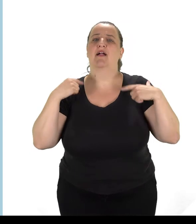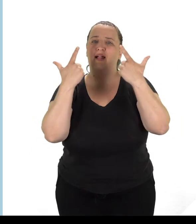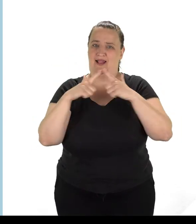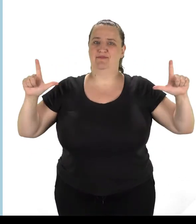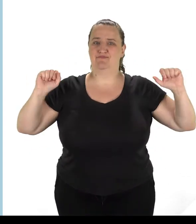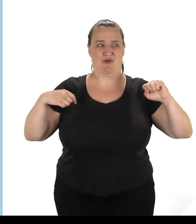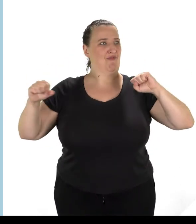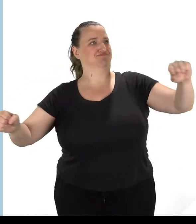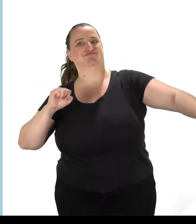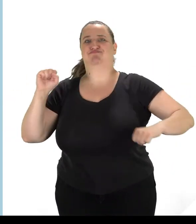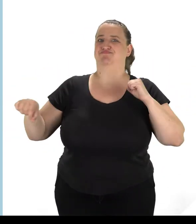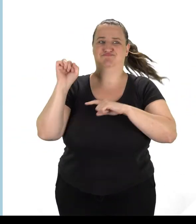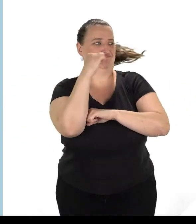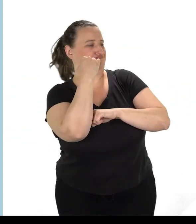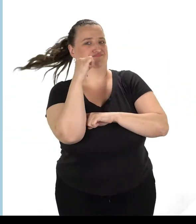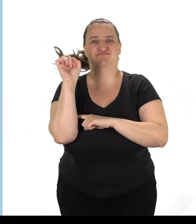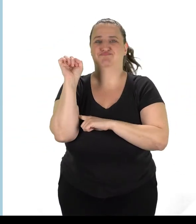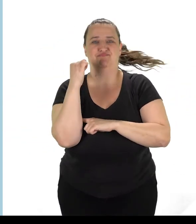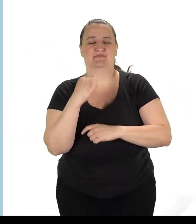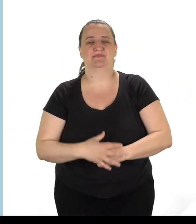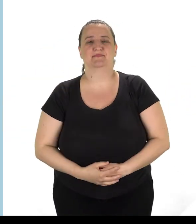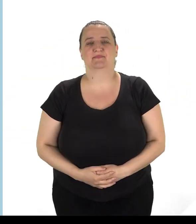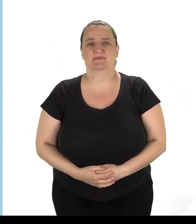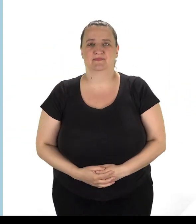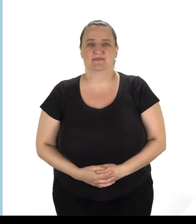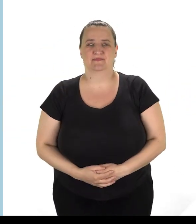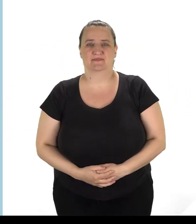sur un support où ma tête et mes mouvements ne sont pas libres.